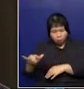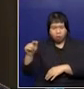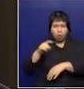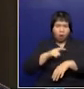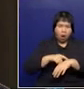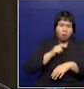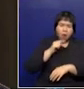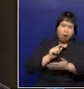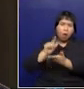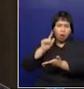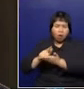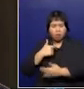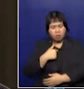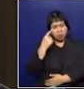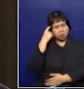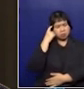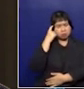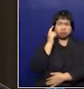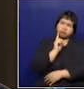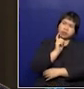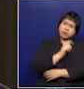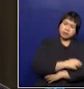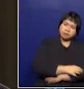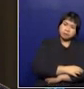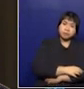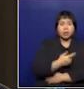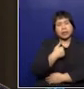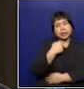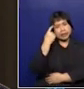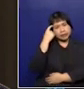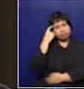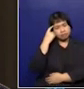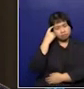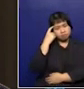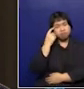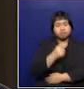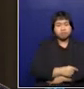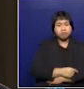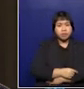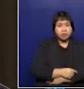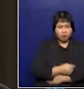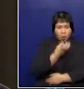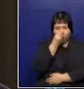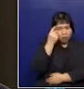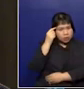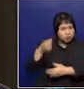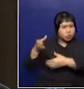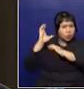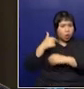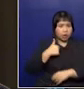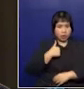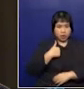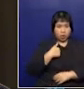ออกผมก็ได้ยินผมก็มาตั้งคำถามแล้วพยายามจะหาและคิดแทนนะฮะผมต้องย้อนไปก่อนผมไม่เคยไปเกี่